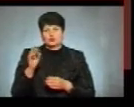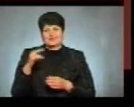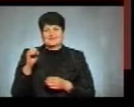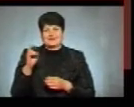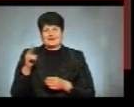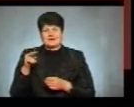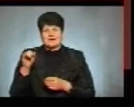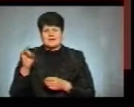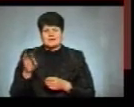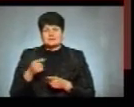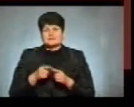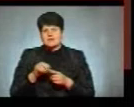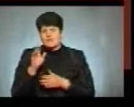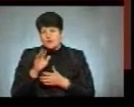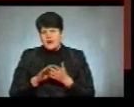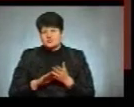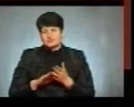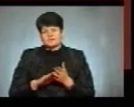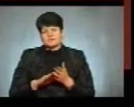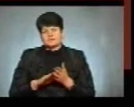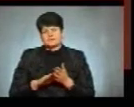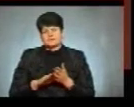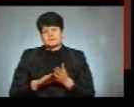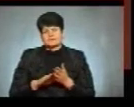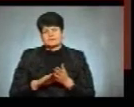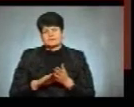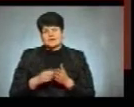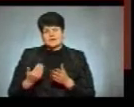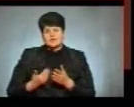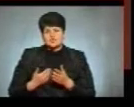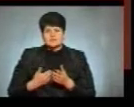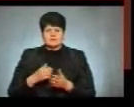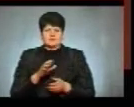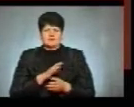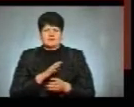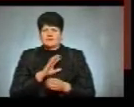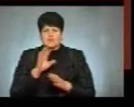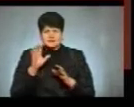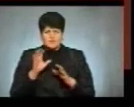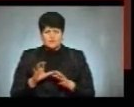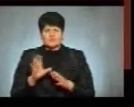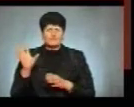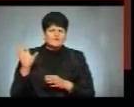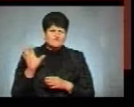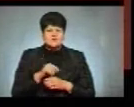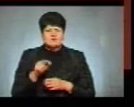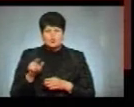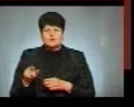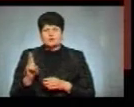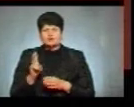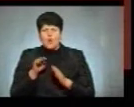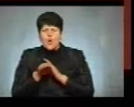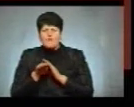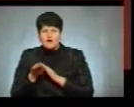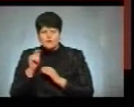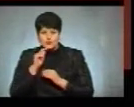Тобто, це пробачити, скажімо, нажиті статки незаконним шляхом всім тим людям, що в Україні десь їх ховають,